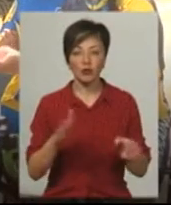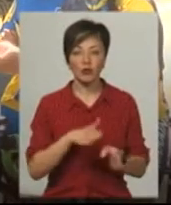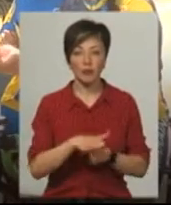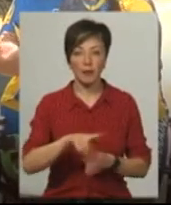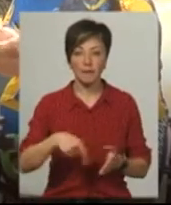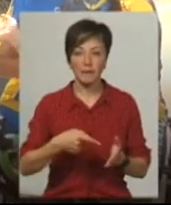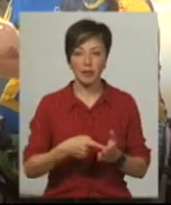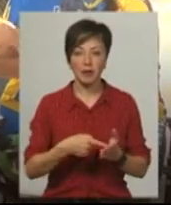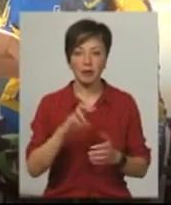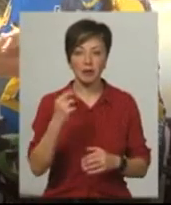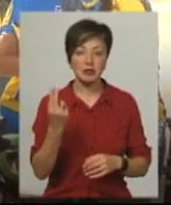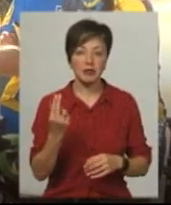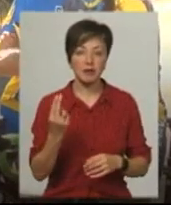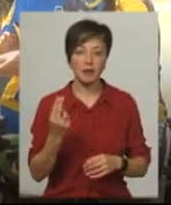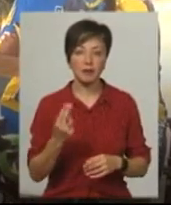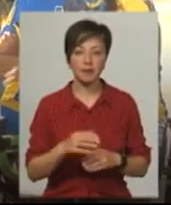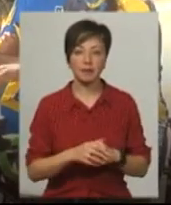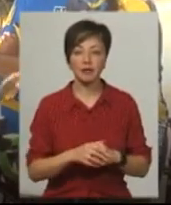місті біля Біла Церква